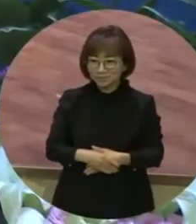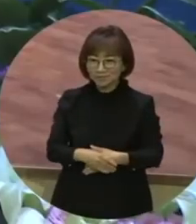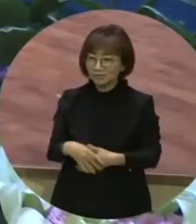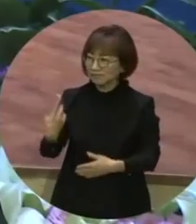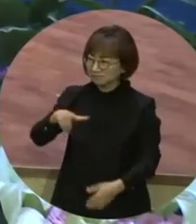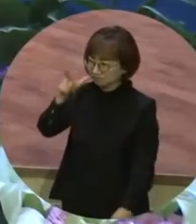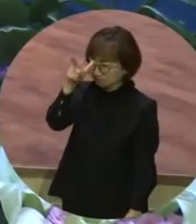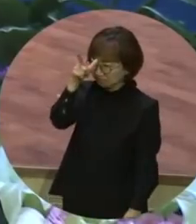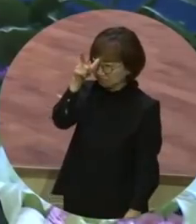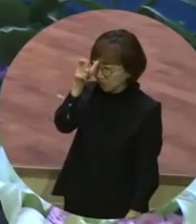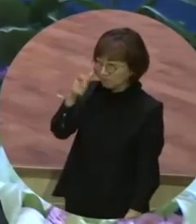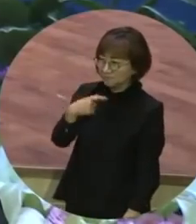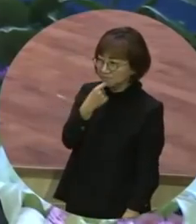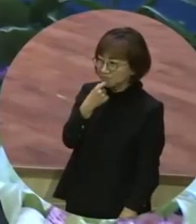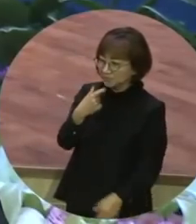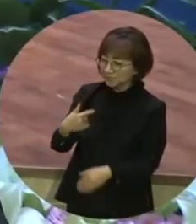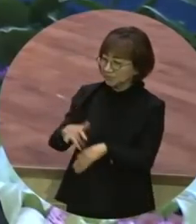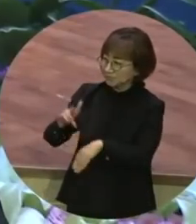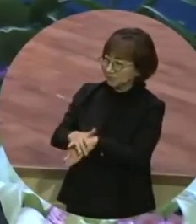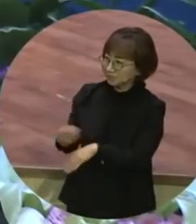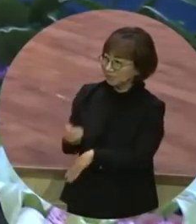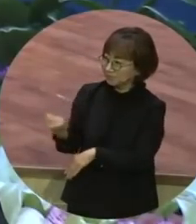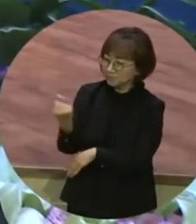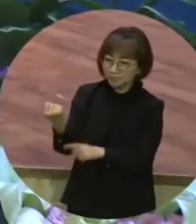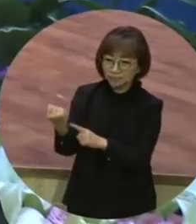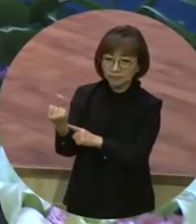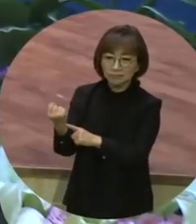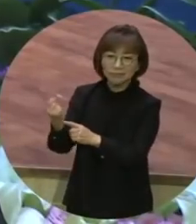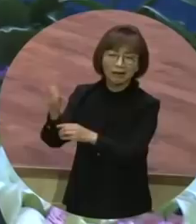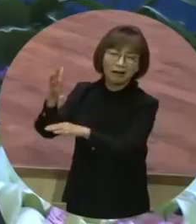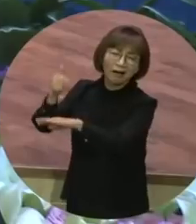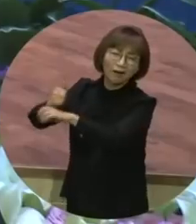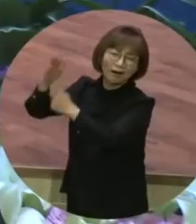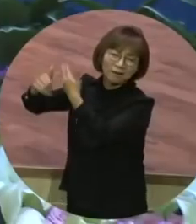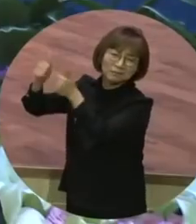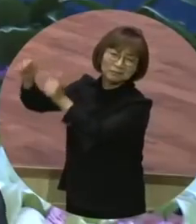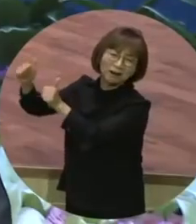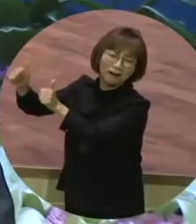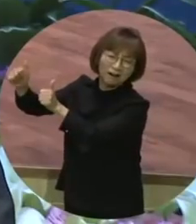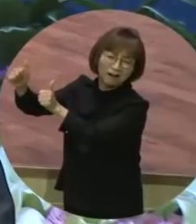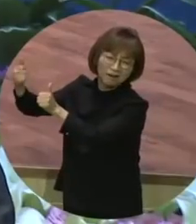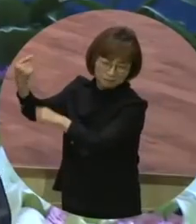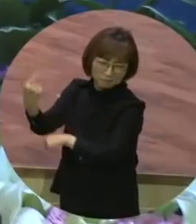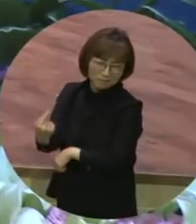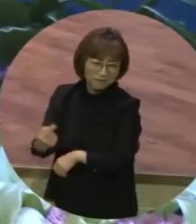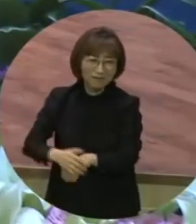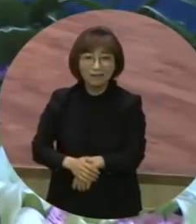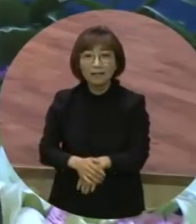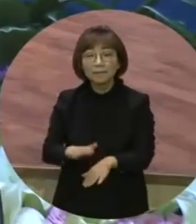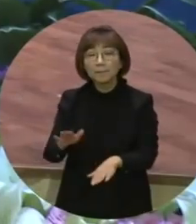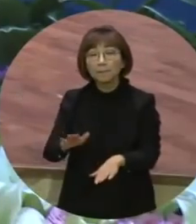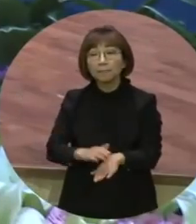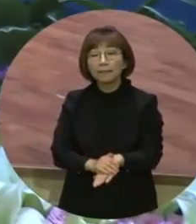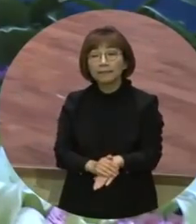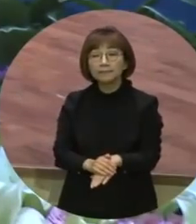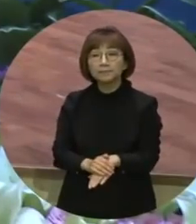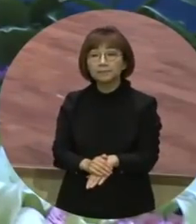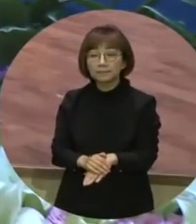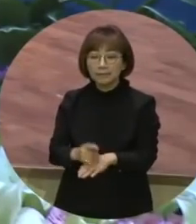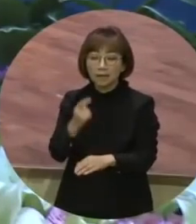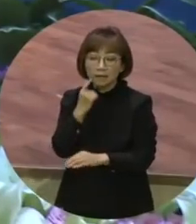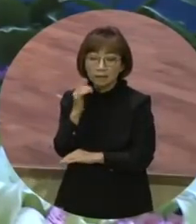사람, 심판이라. 특별히 보면 실제로 보면 참고 선을 행하여 영광과 존귀로 석지